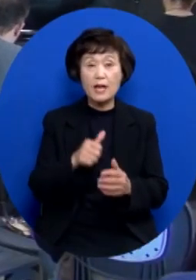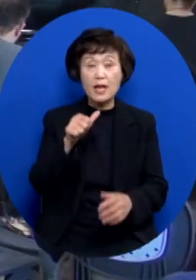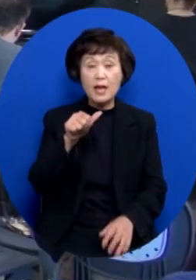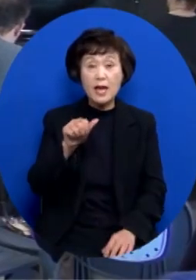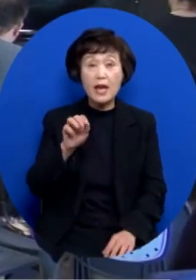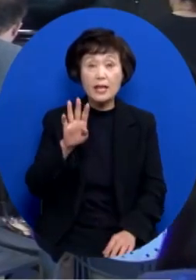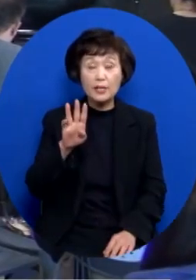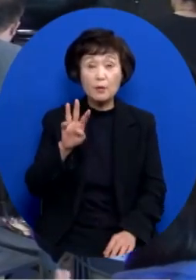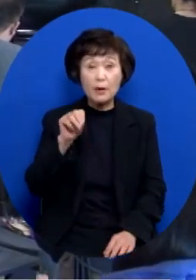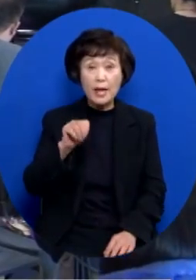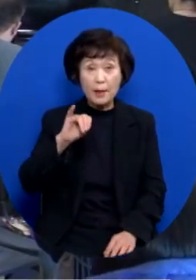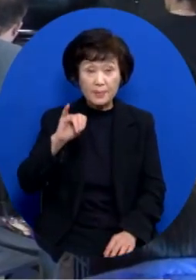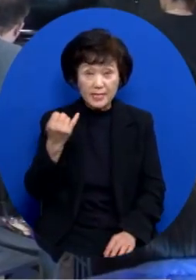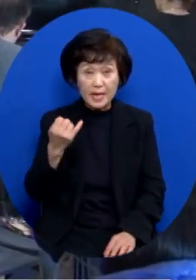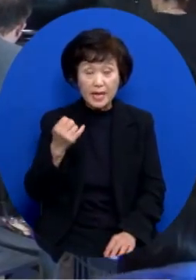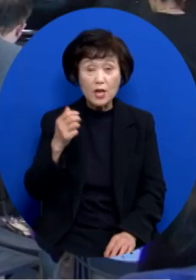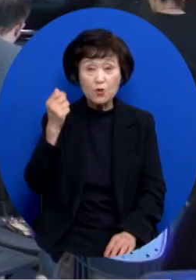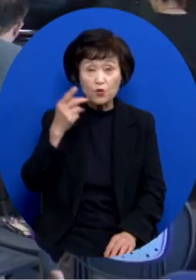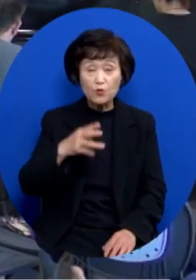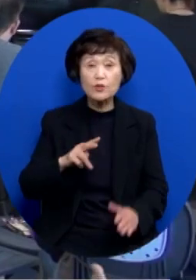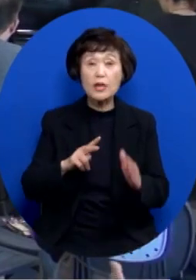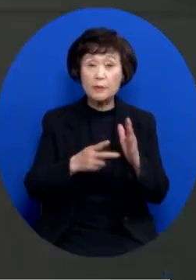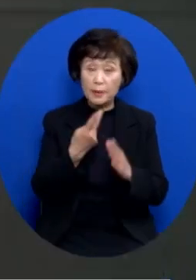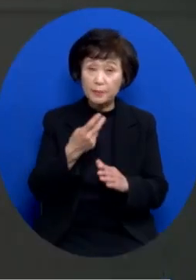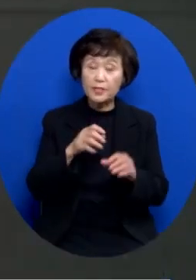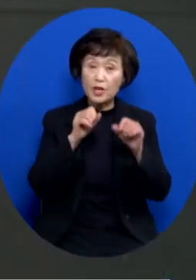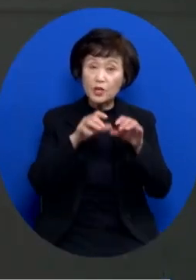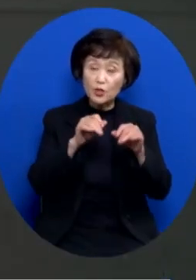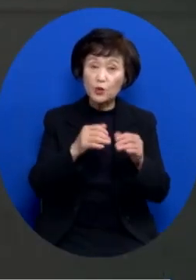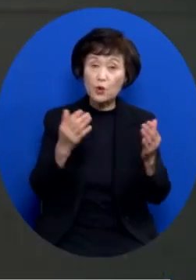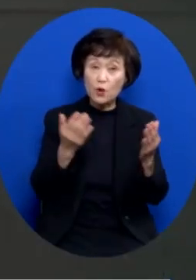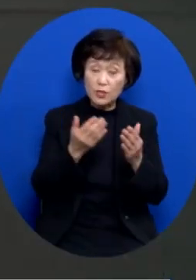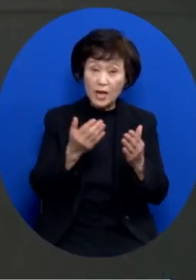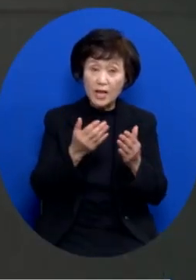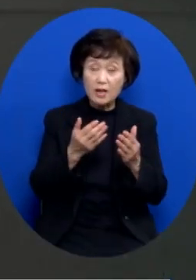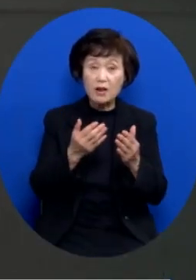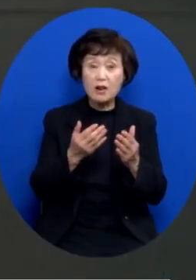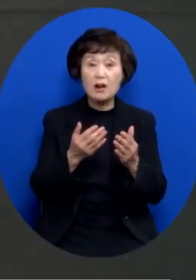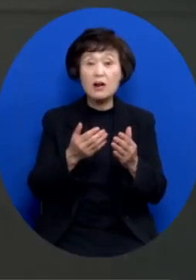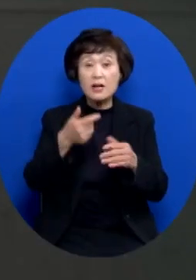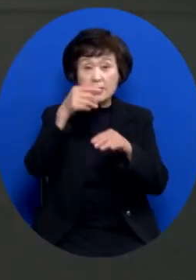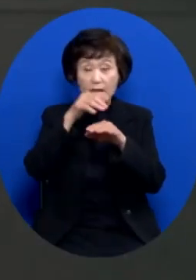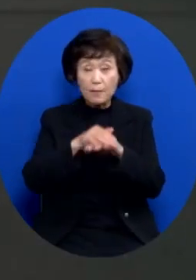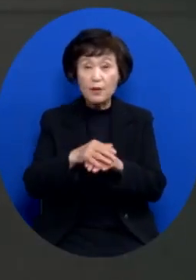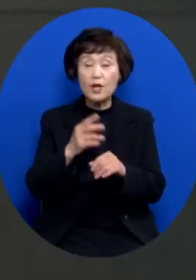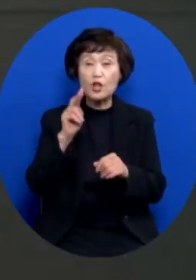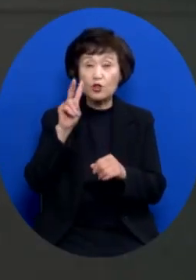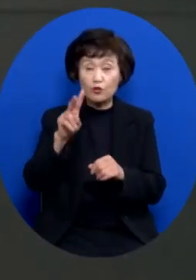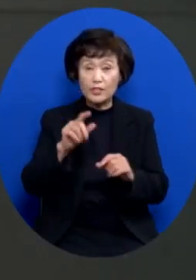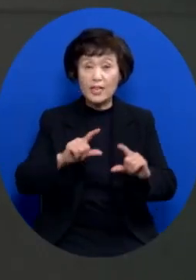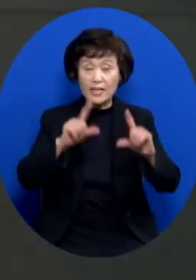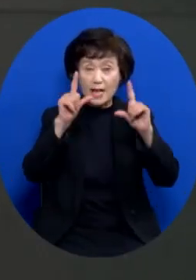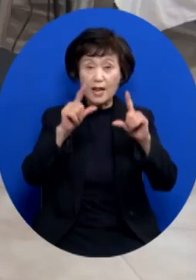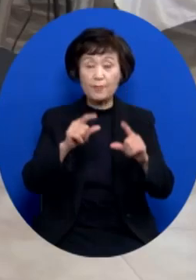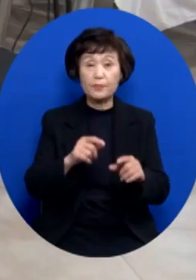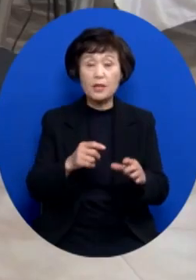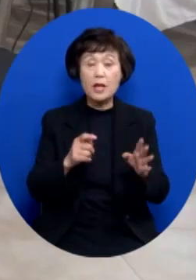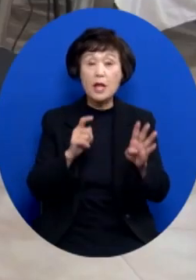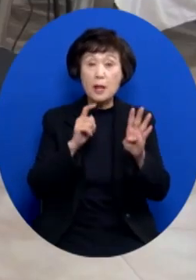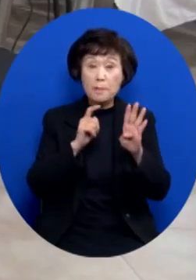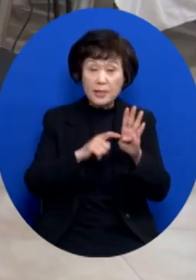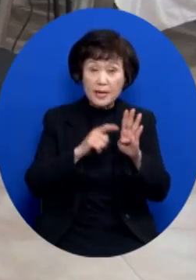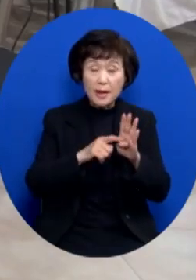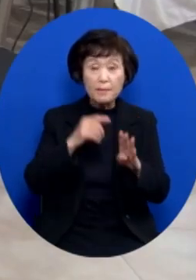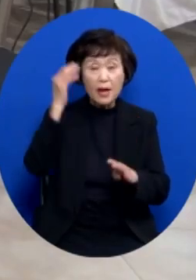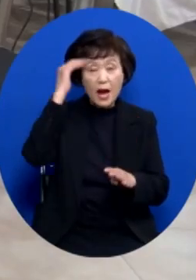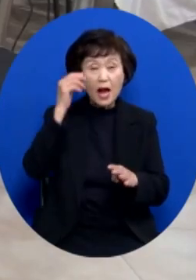AWMJ 선교회의 200번째 국가 선교사역 국제대회 둘째 날 팔레스타인 교회 지도자들을 베들레헴